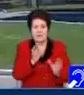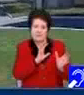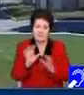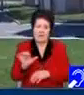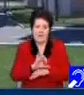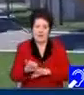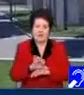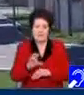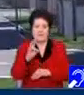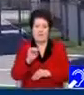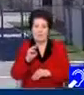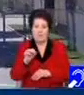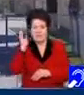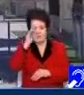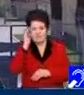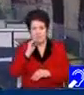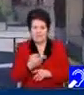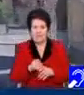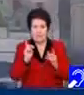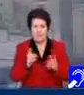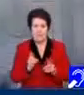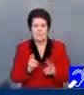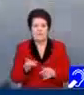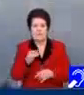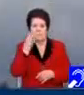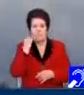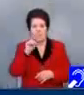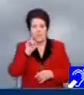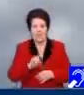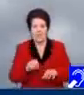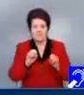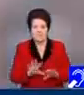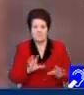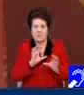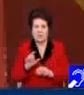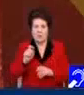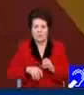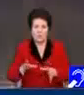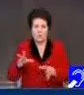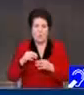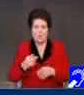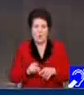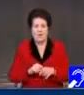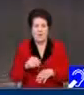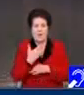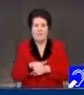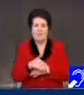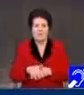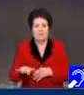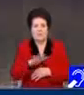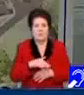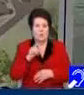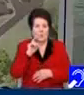la graniță și pe segmentul transnistrean. Printr-un acord, Republica Moldova și Ucraina decid să asigure controlul comun la frontieră pe teritoriul